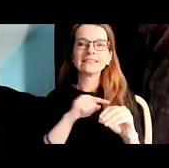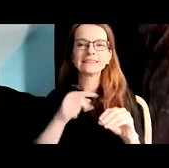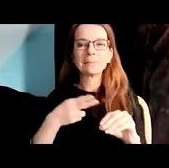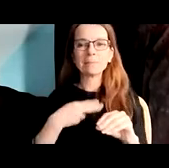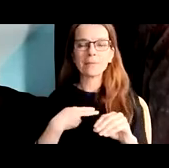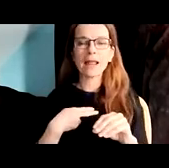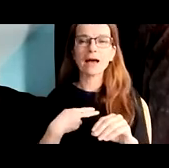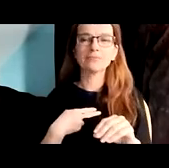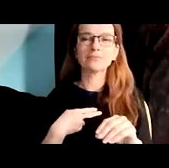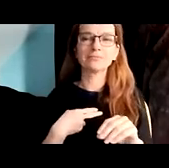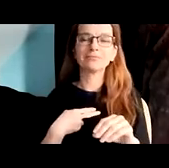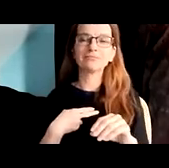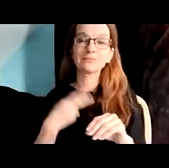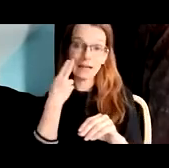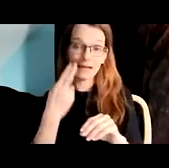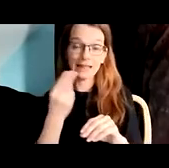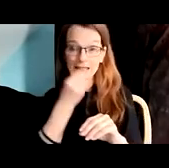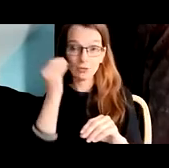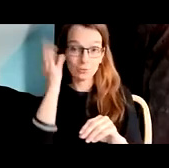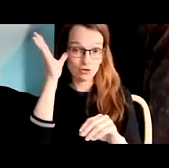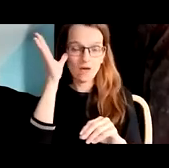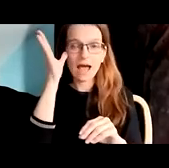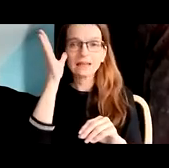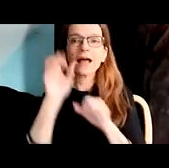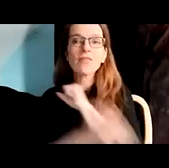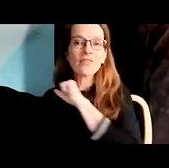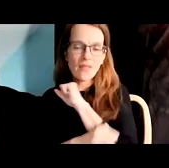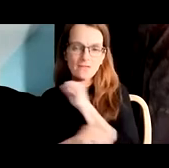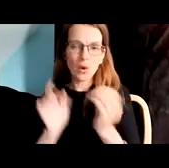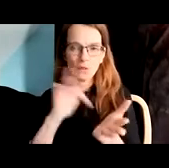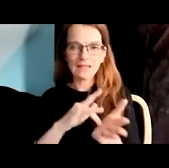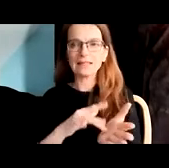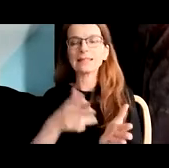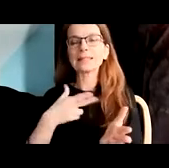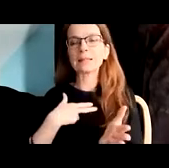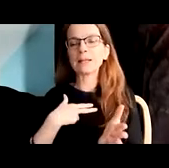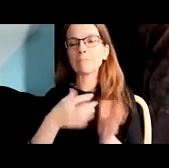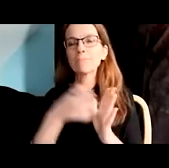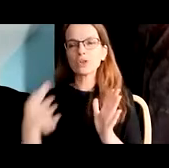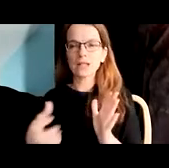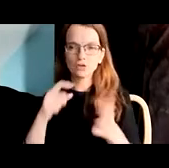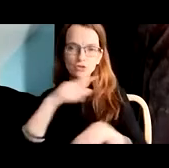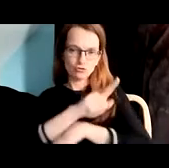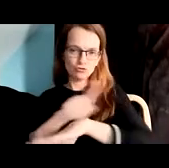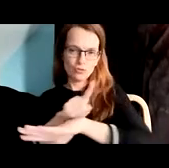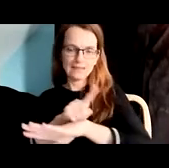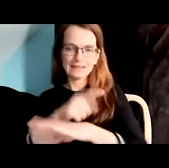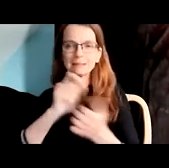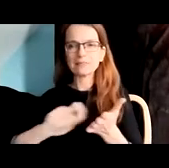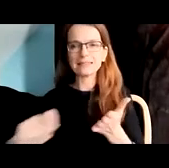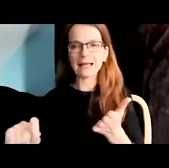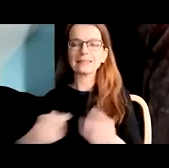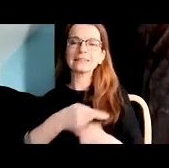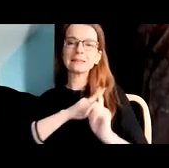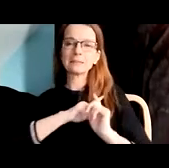imela, kar se tiče izobraževanja na fakulteti, podaljšan čas pisanja izpitov,